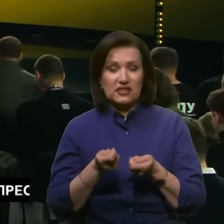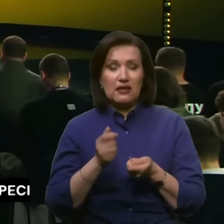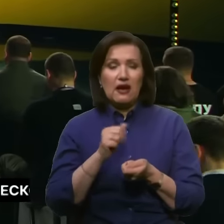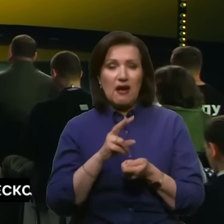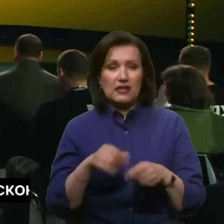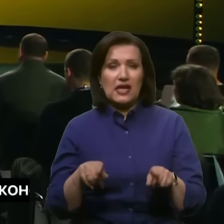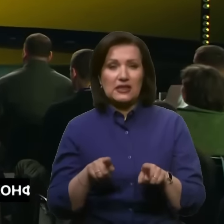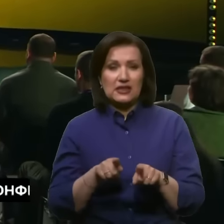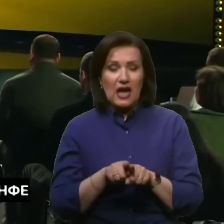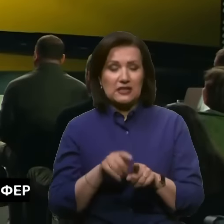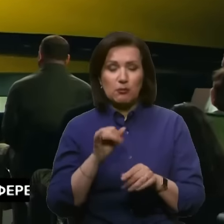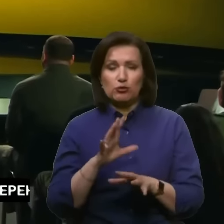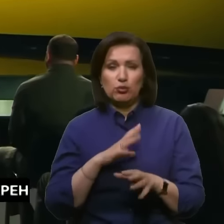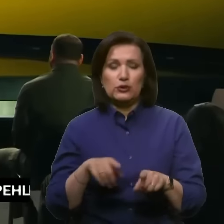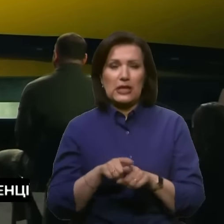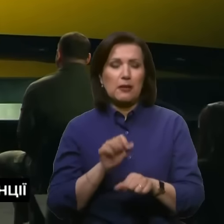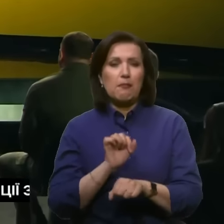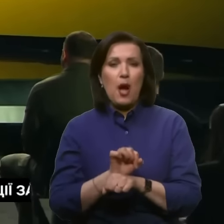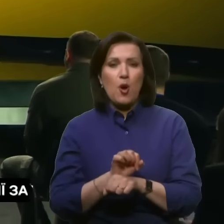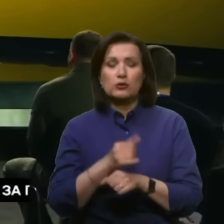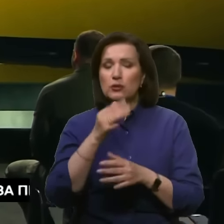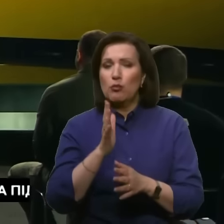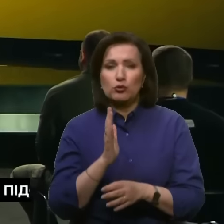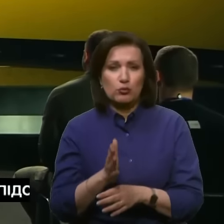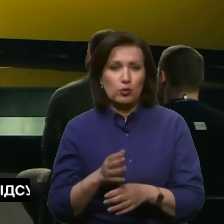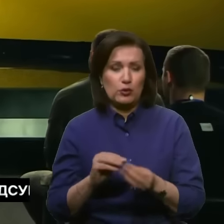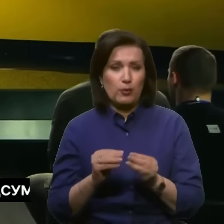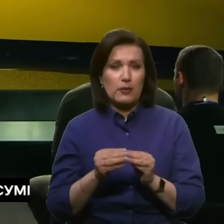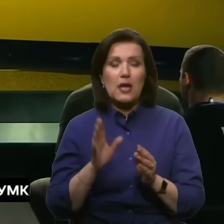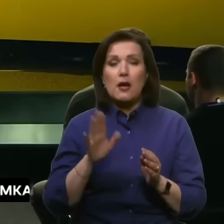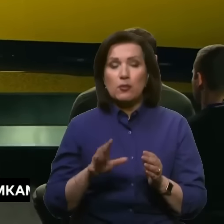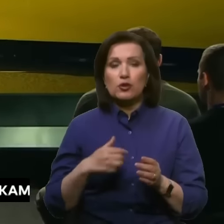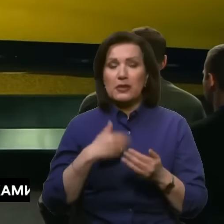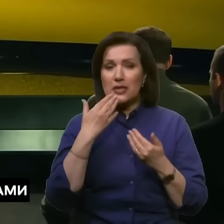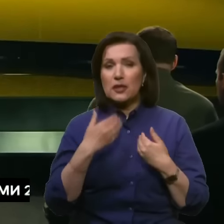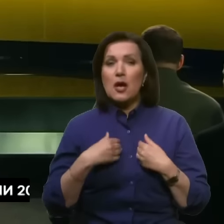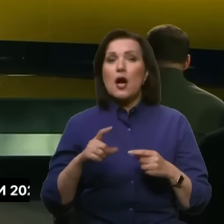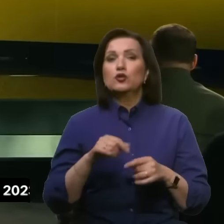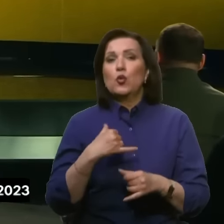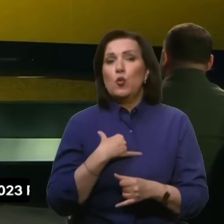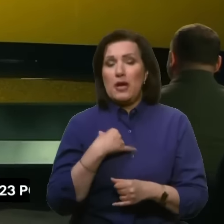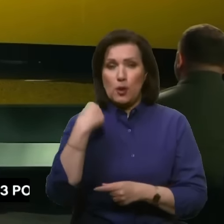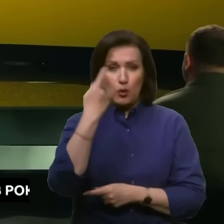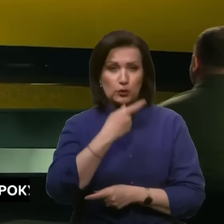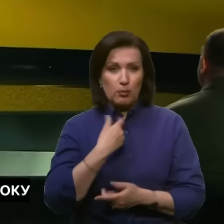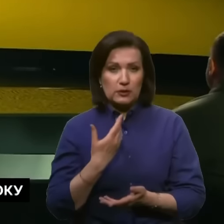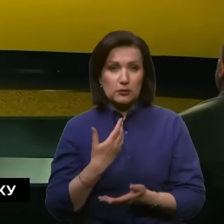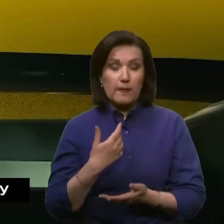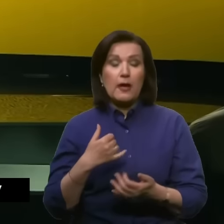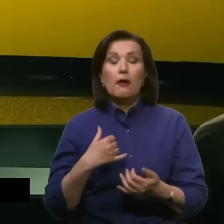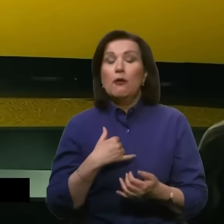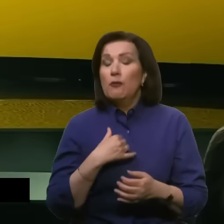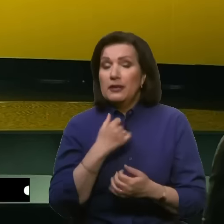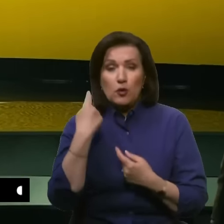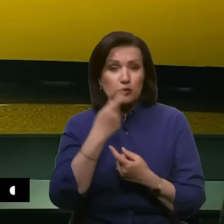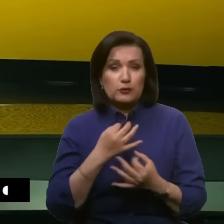але таких не може бути, таких пауз. Не може бути проблем. І потім мене запитують, а що у мене особистого? Нічого